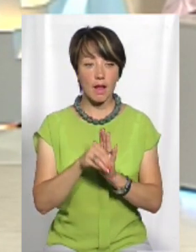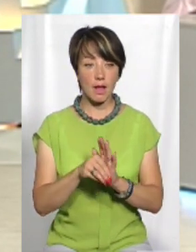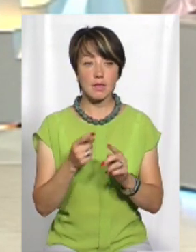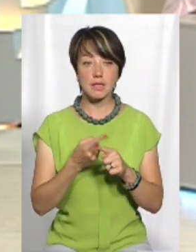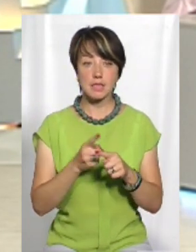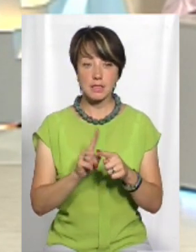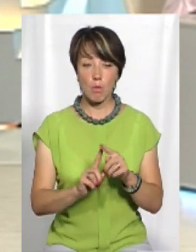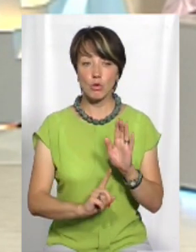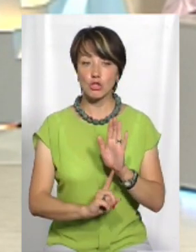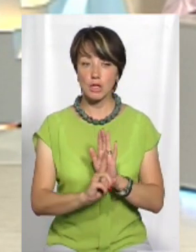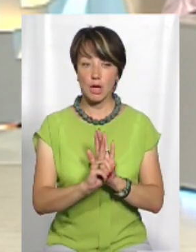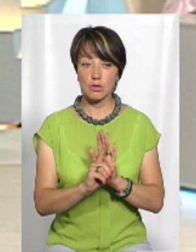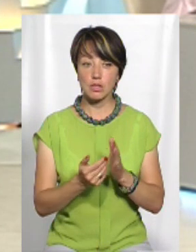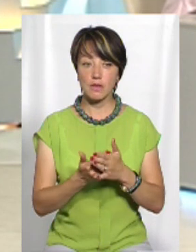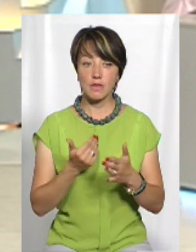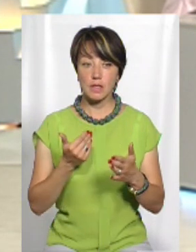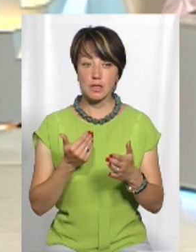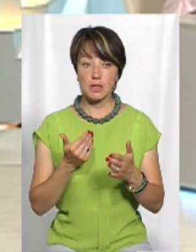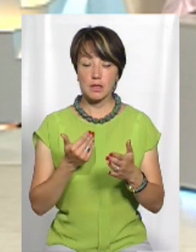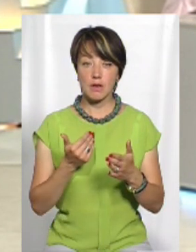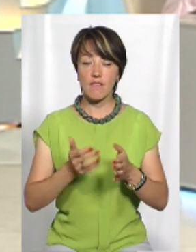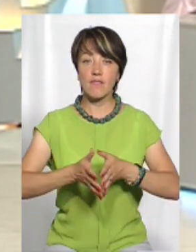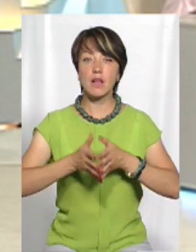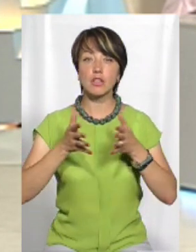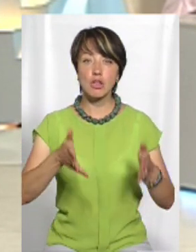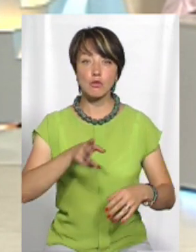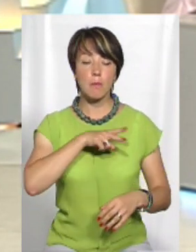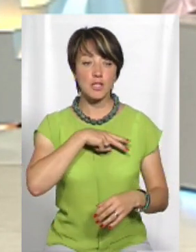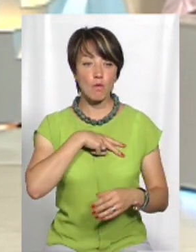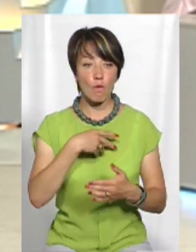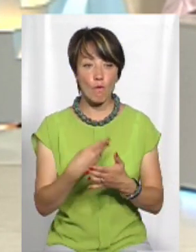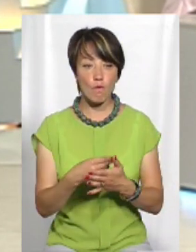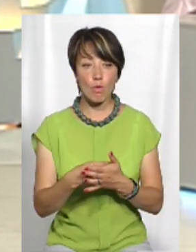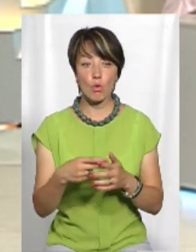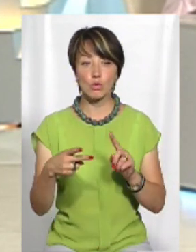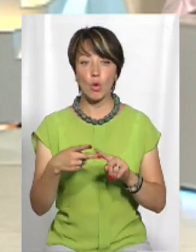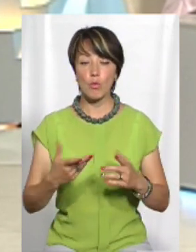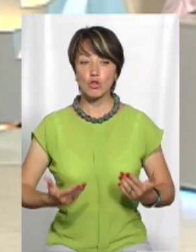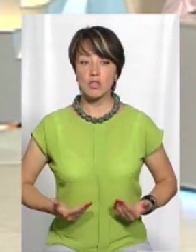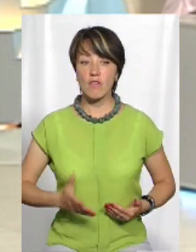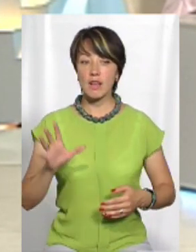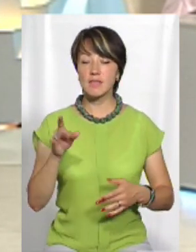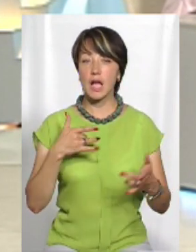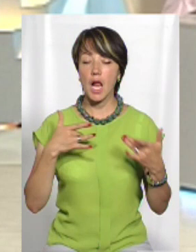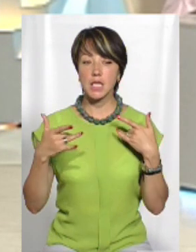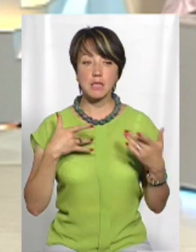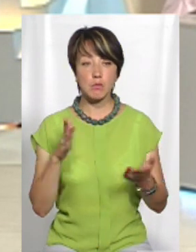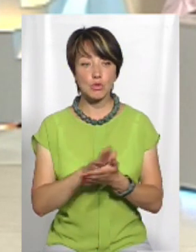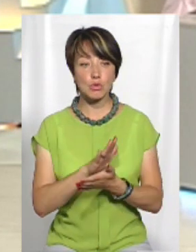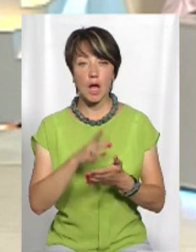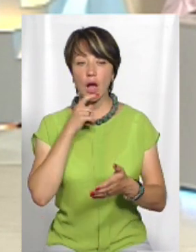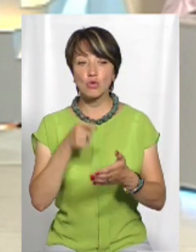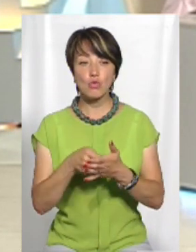це починаючи від ось того самого величезного призового фонду, це проживання всіх артистів безкоштовно,